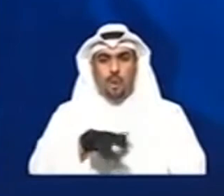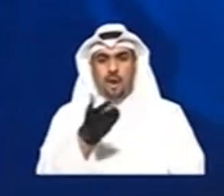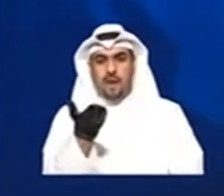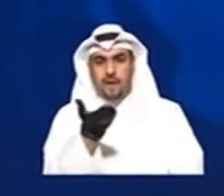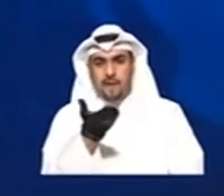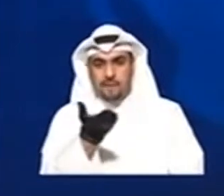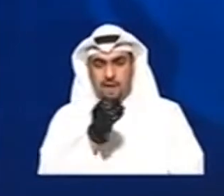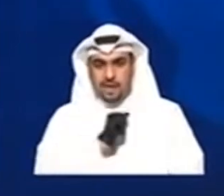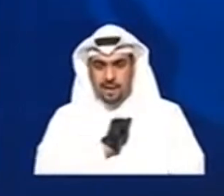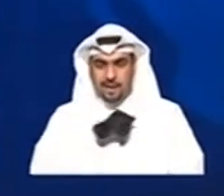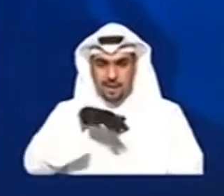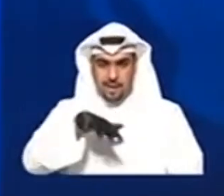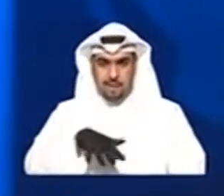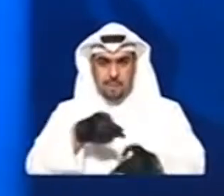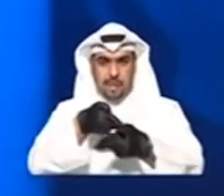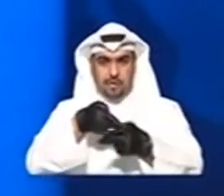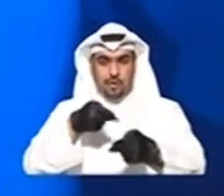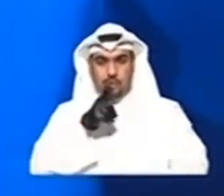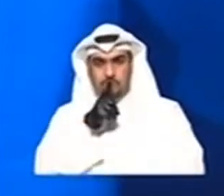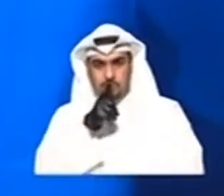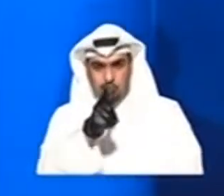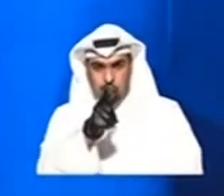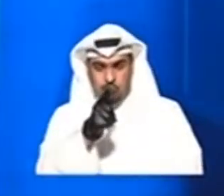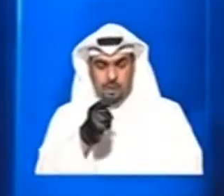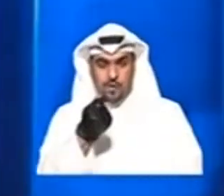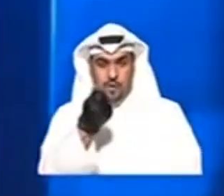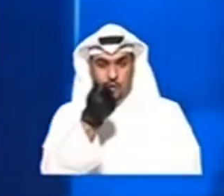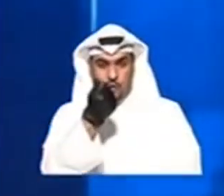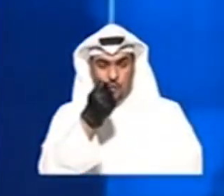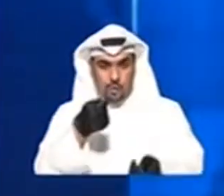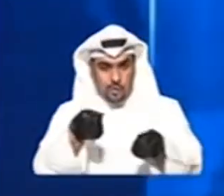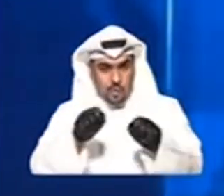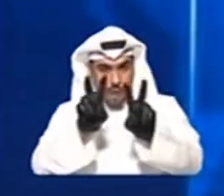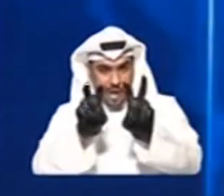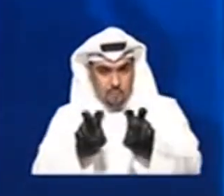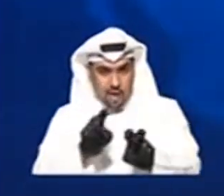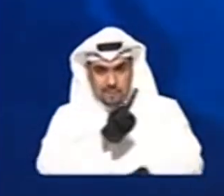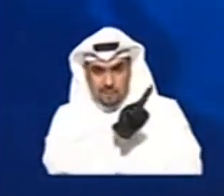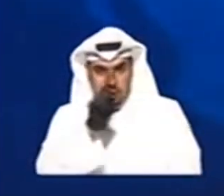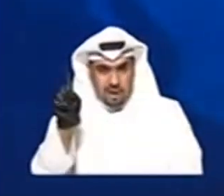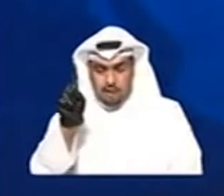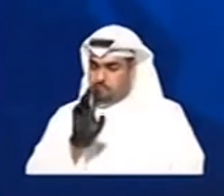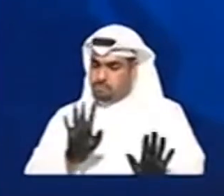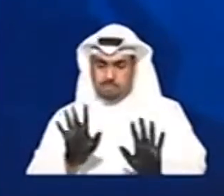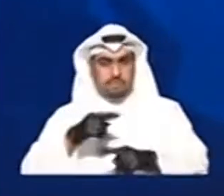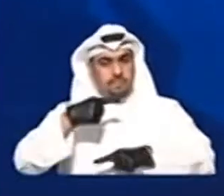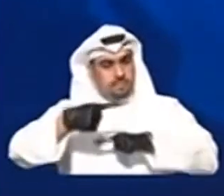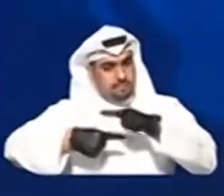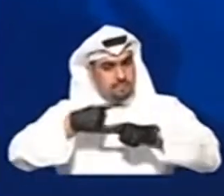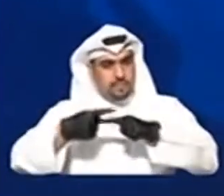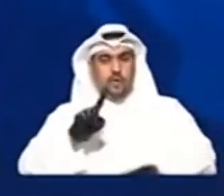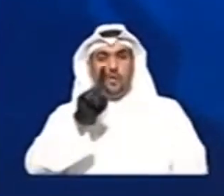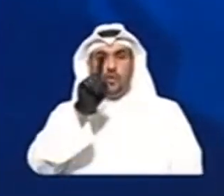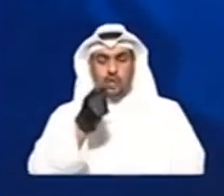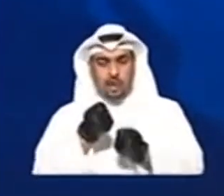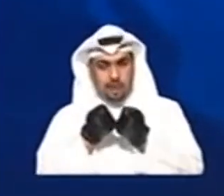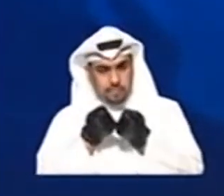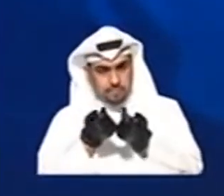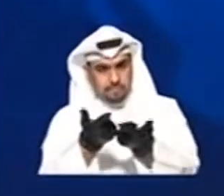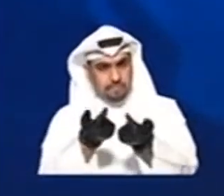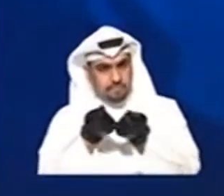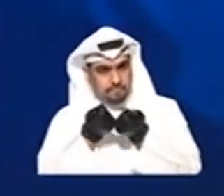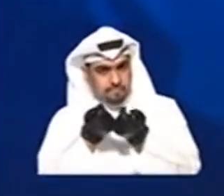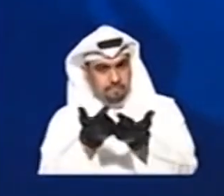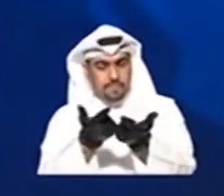دولة الكويت على استمرار دعمها للمنظمة وللمجتمع الدولي كافة في مكافحة تفشي وانتشار هذه